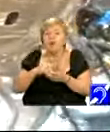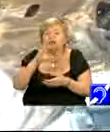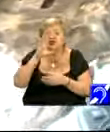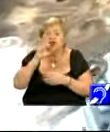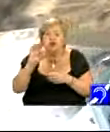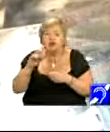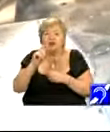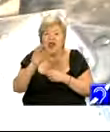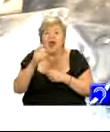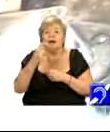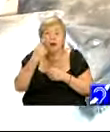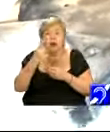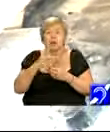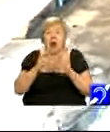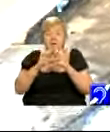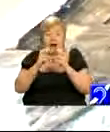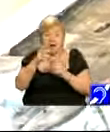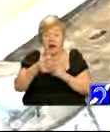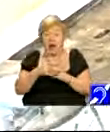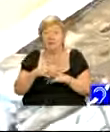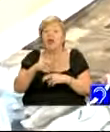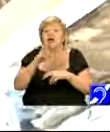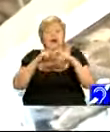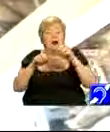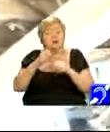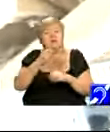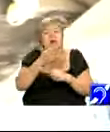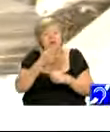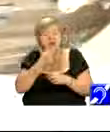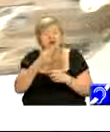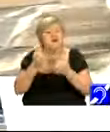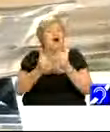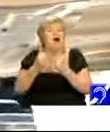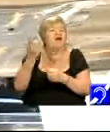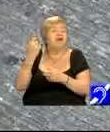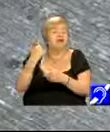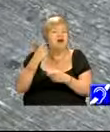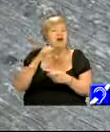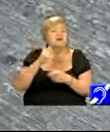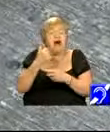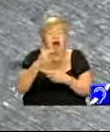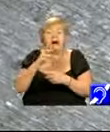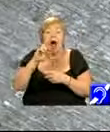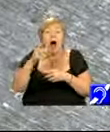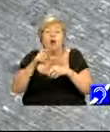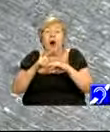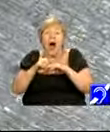bucata. E căutat nu doar pentru mașinile second hand, dar și pentru cantitățile de aur și platină din componență.